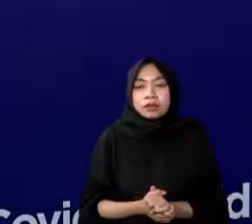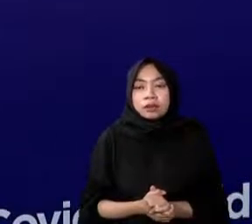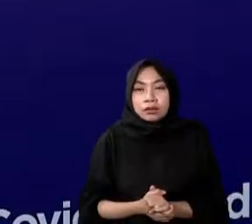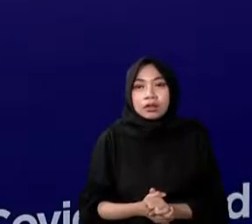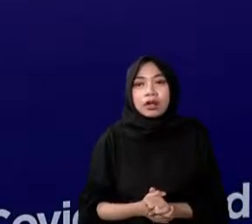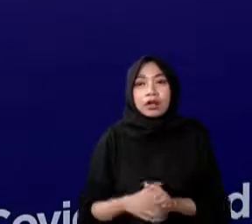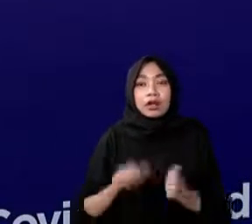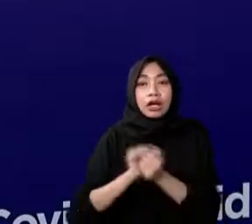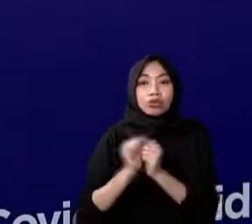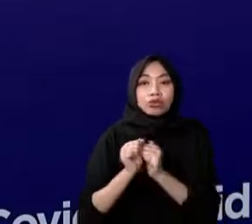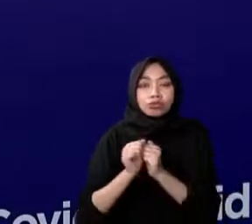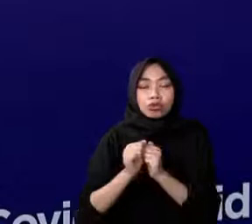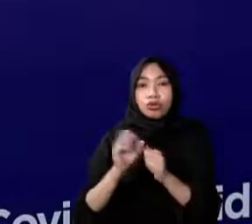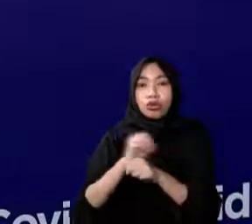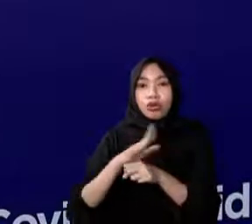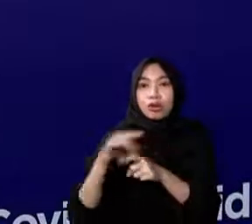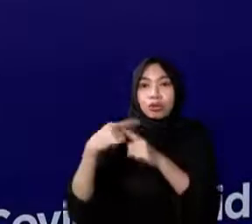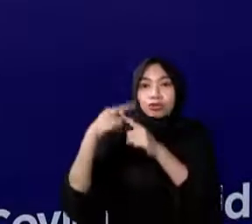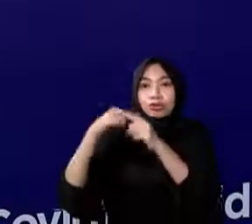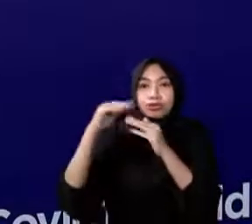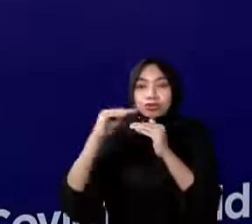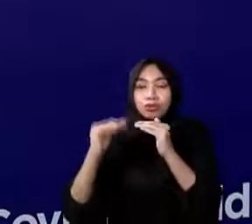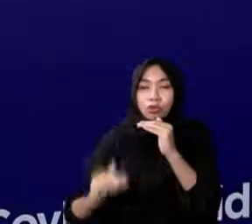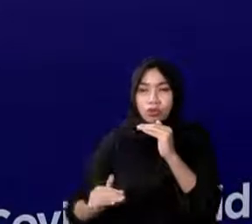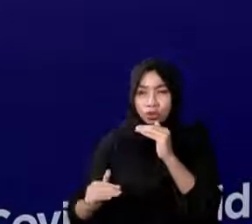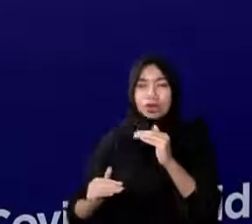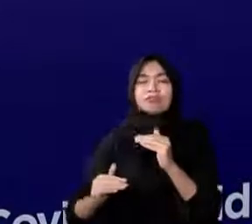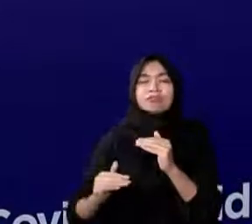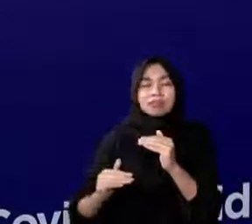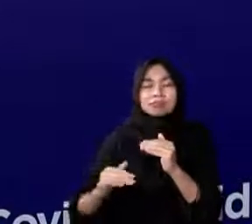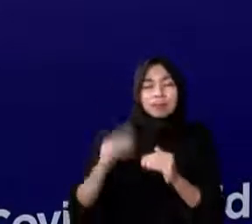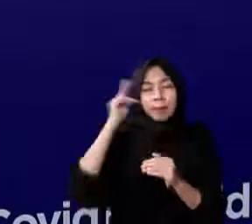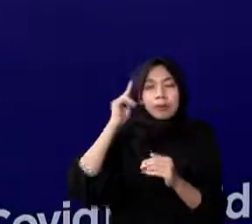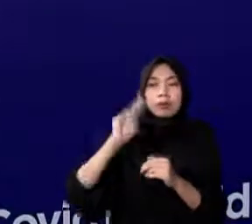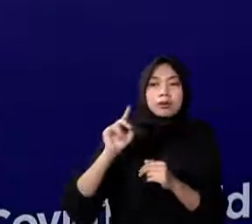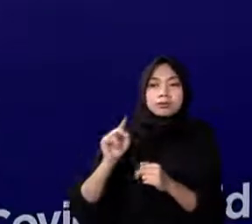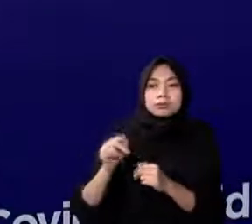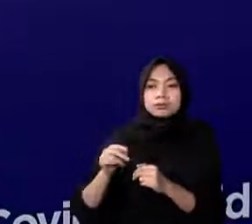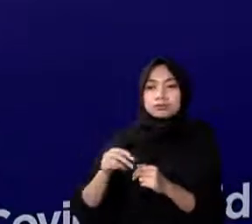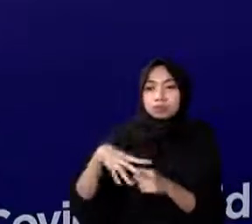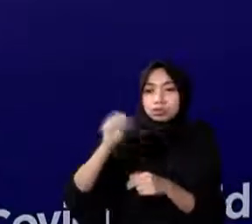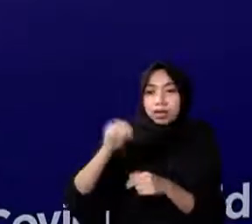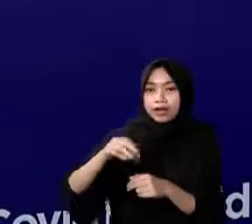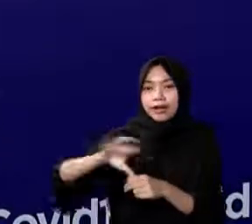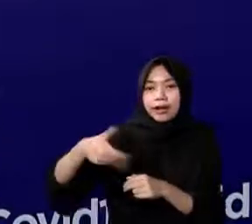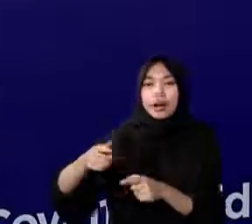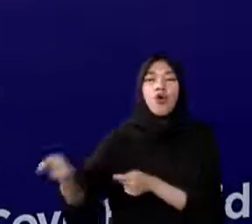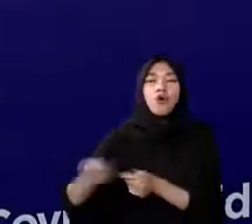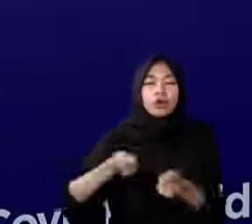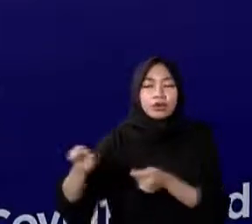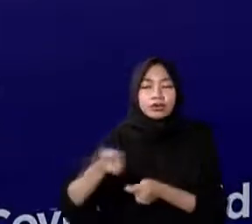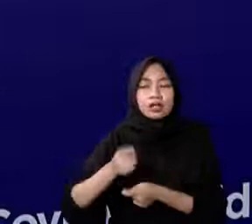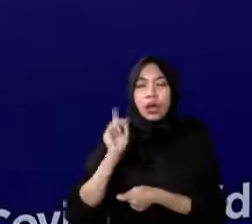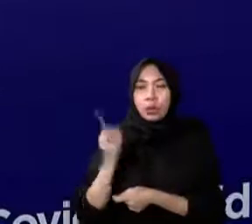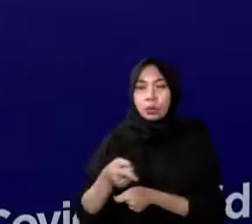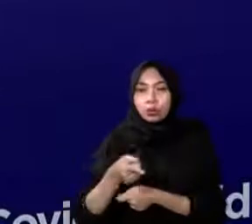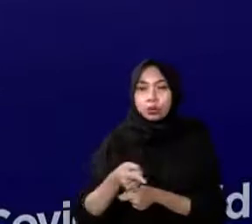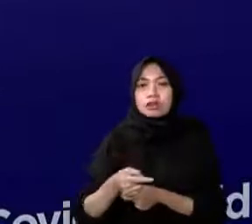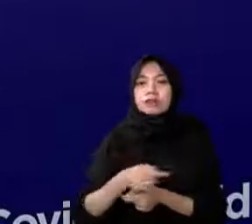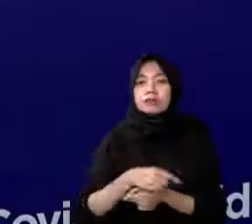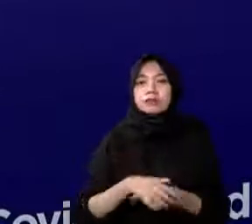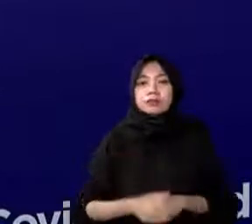menekan kasus COVID-19 dan butuh koordinasi dan kolaborasi yang sangat tinggi antara pemerintah pusat dengan daerah. Yang pertama adalah